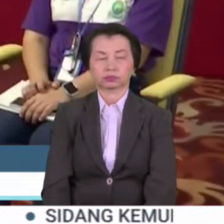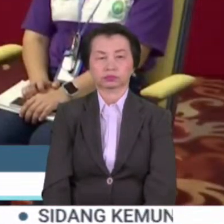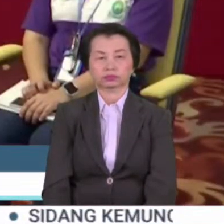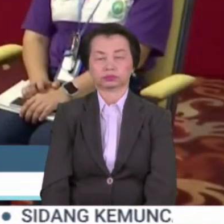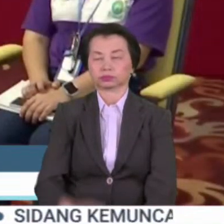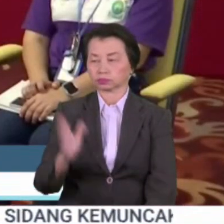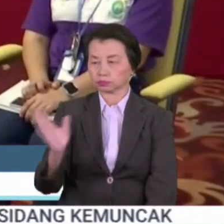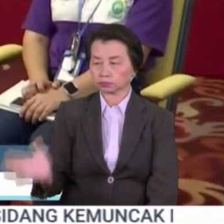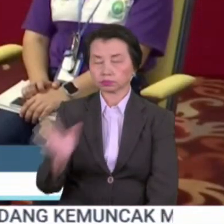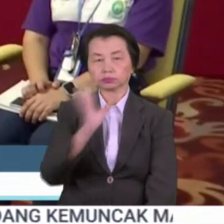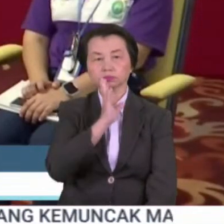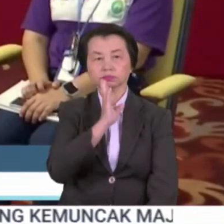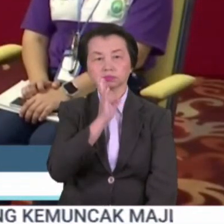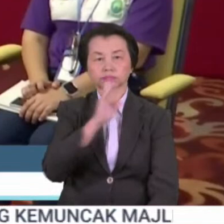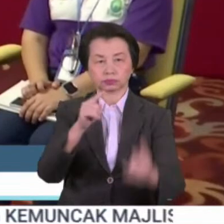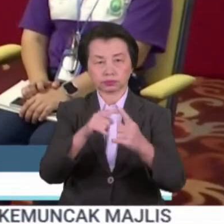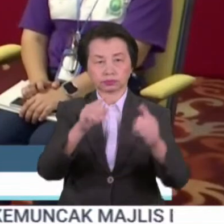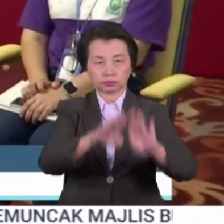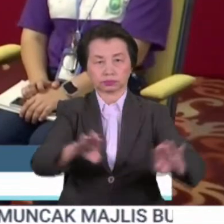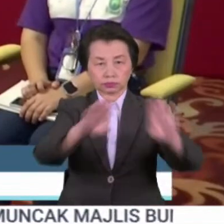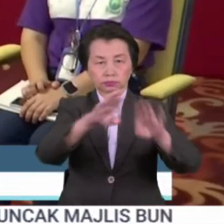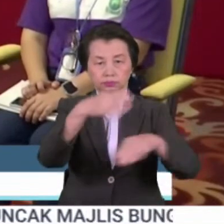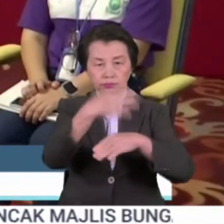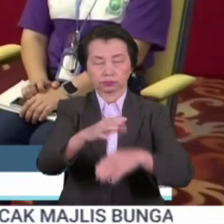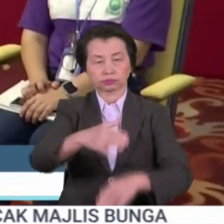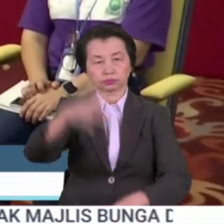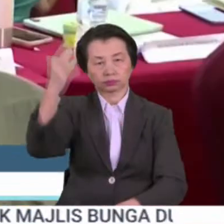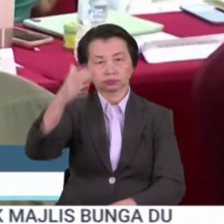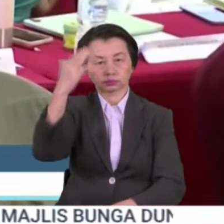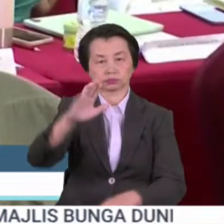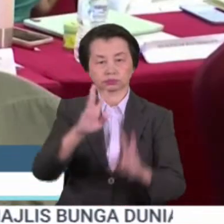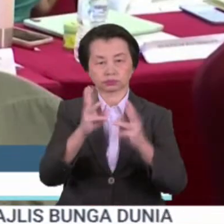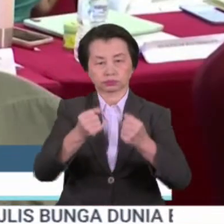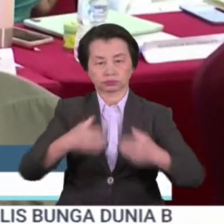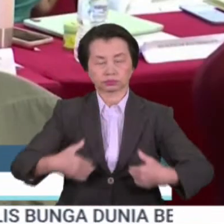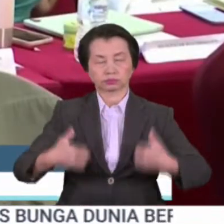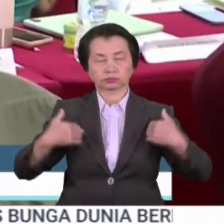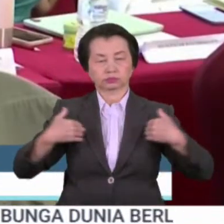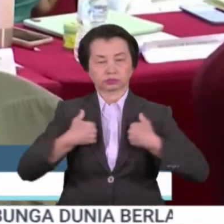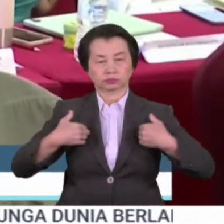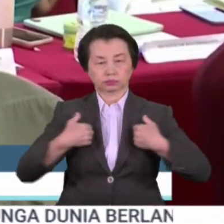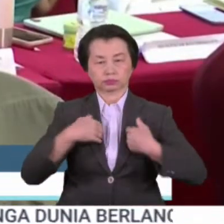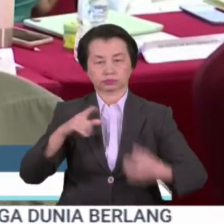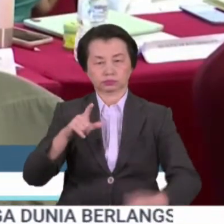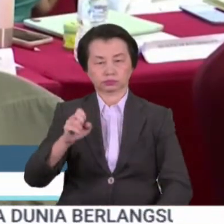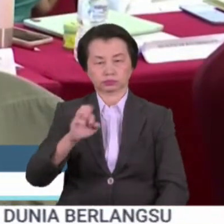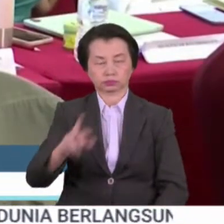Beliau berkata demikian kepada pemerintah selepas seminar dan bengkel kehidupan